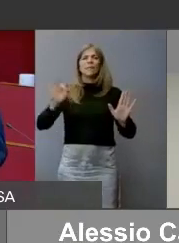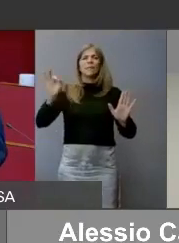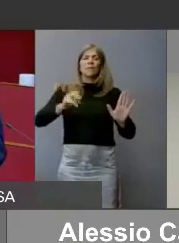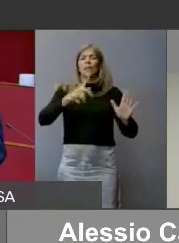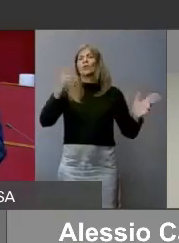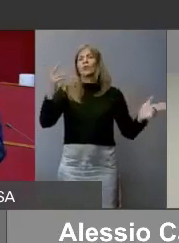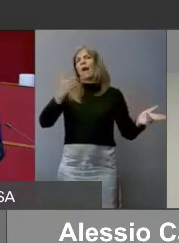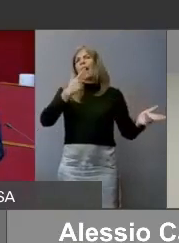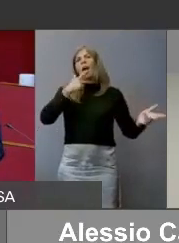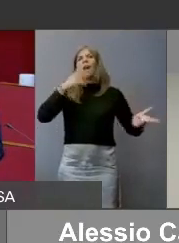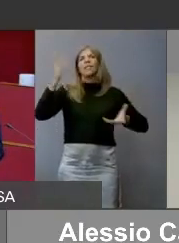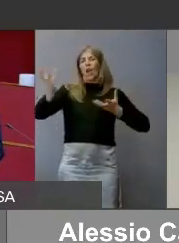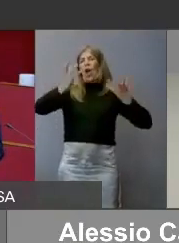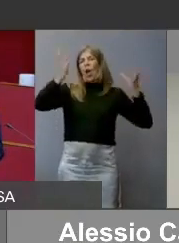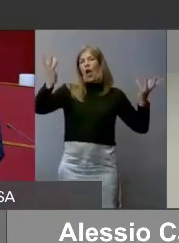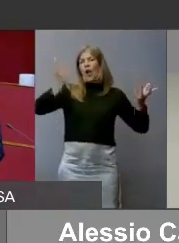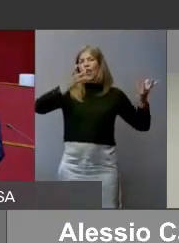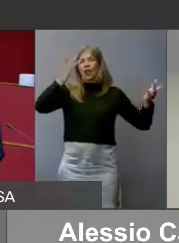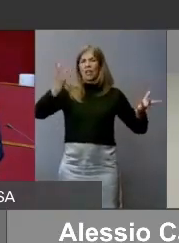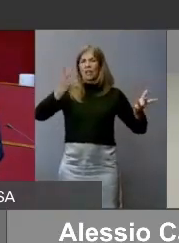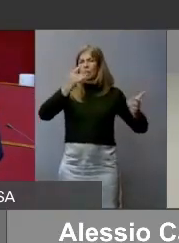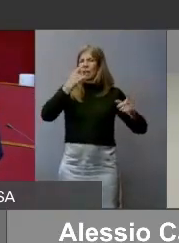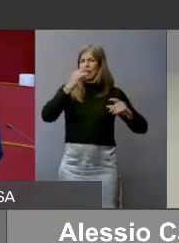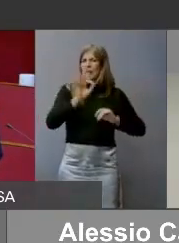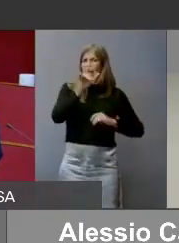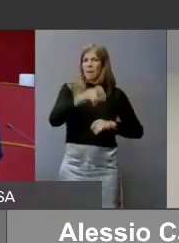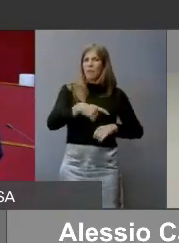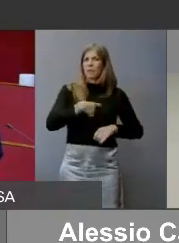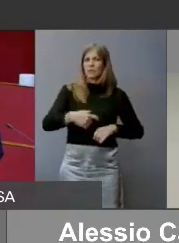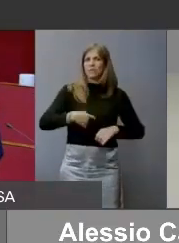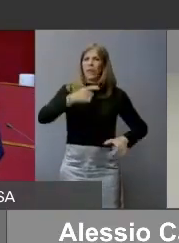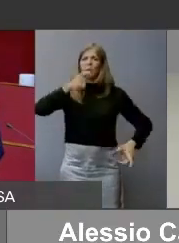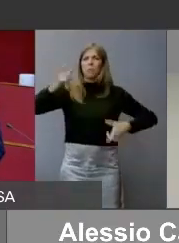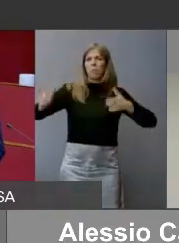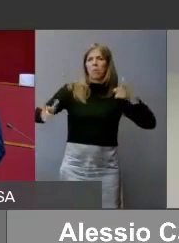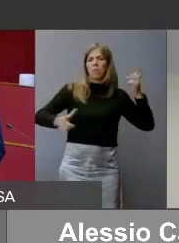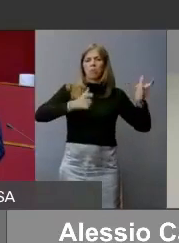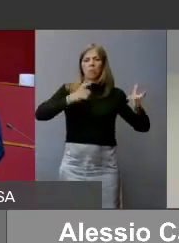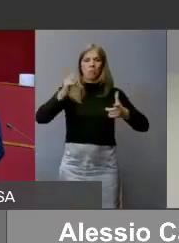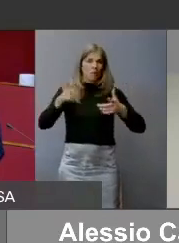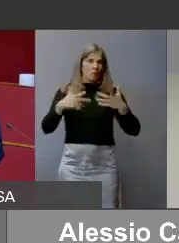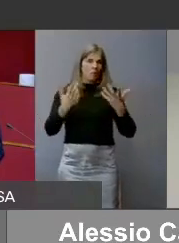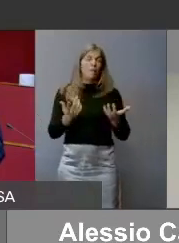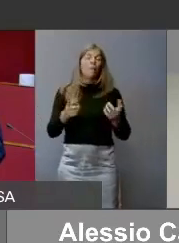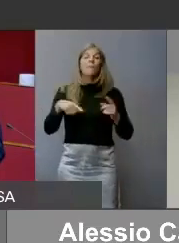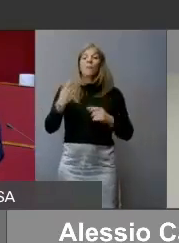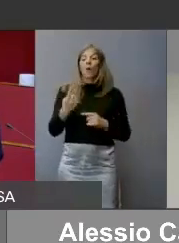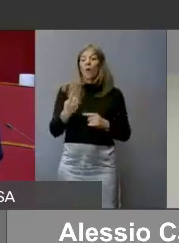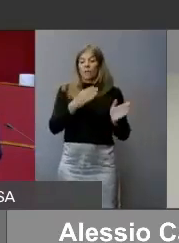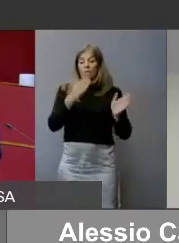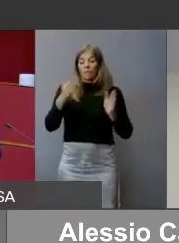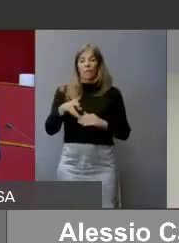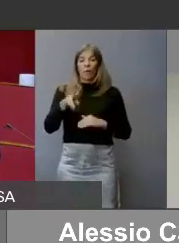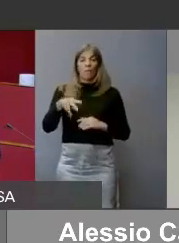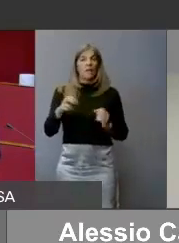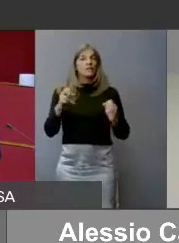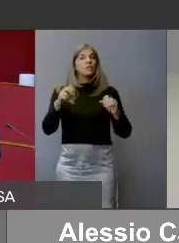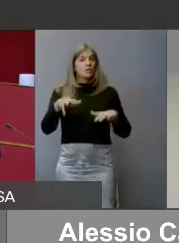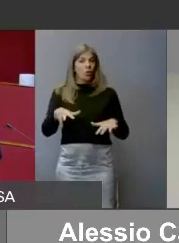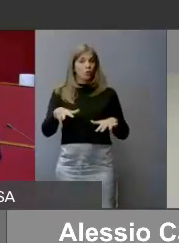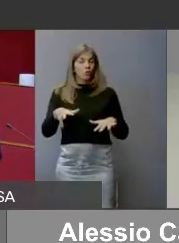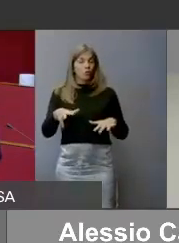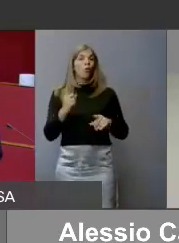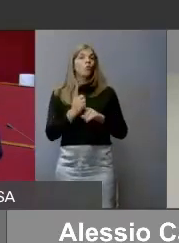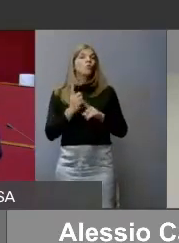sono poi degli atti il piano industriale di amiu approvato il primo febbraio del 2018 prevedeva il raggiungimento della quota